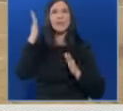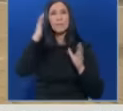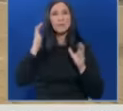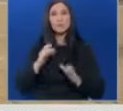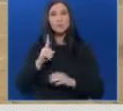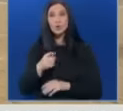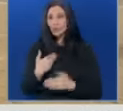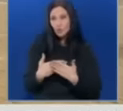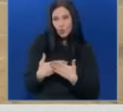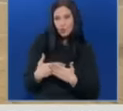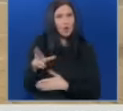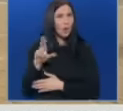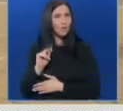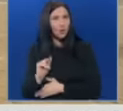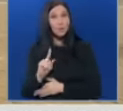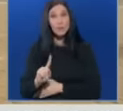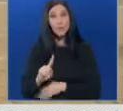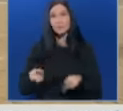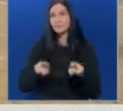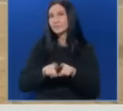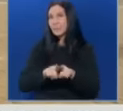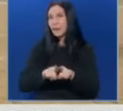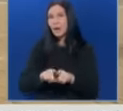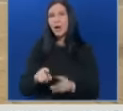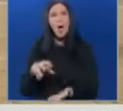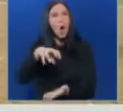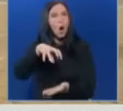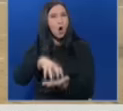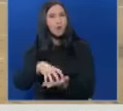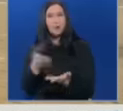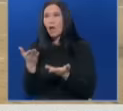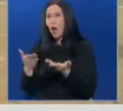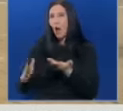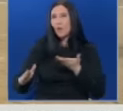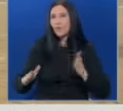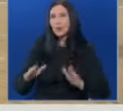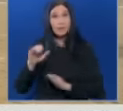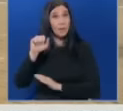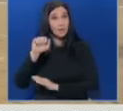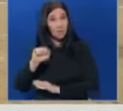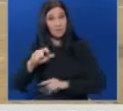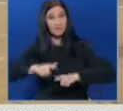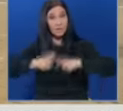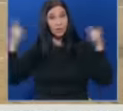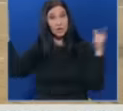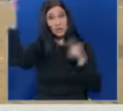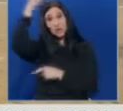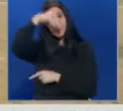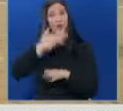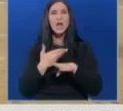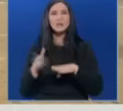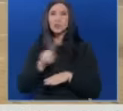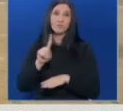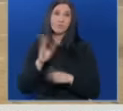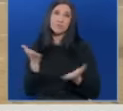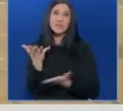за което току-що говорихме. Но все пак органите на отделните формации в Демократична България все още не